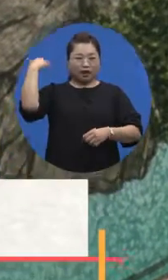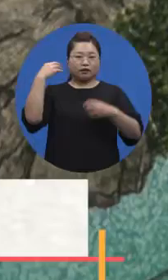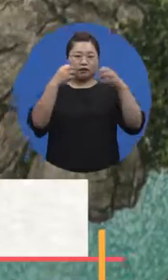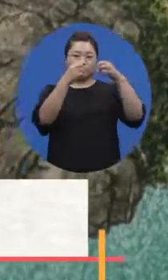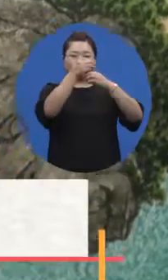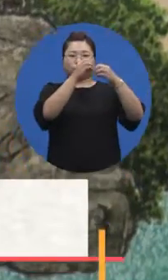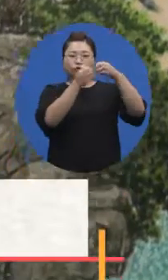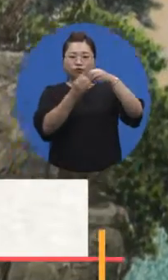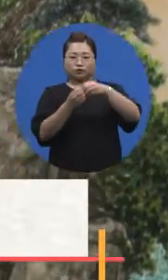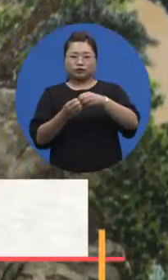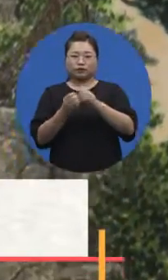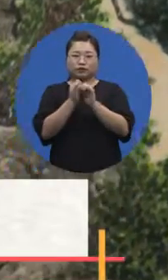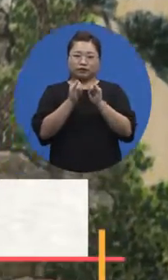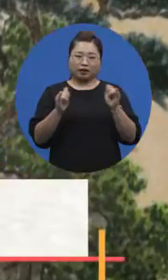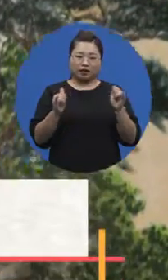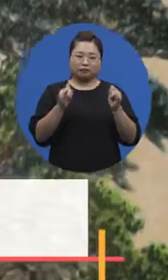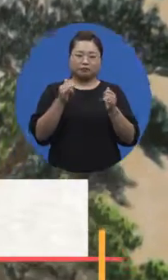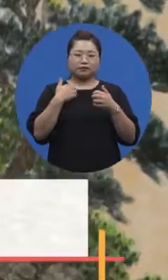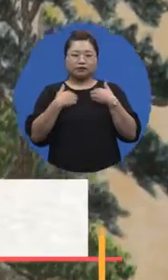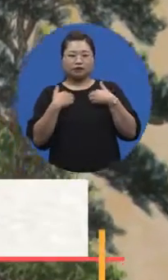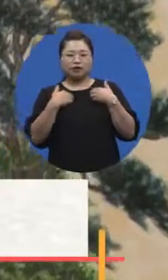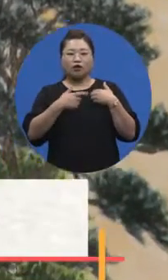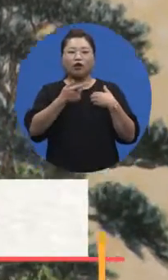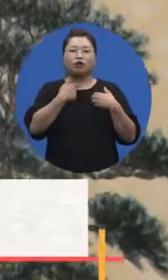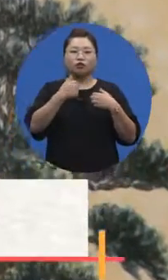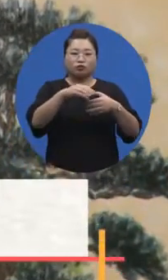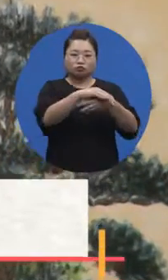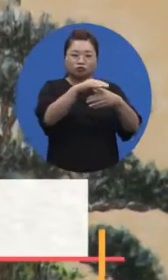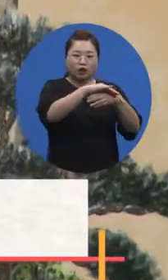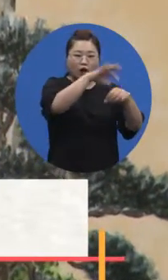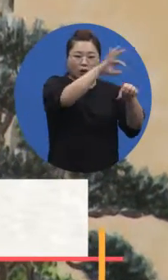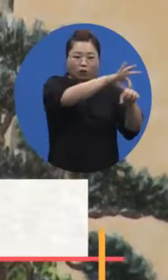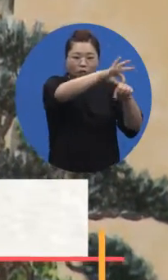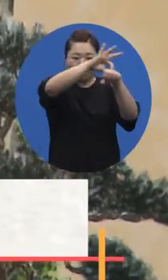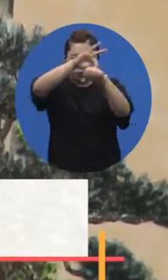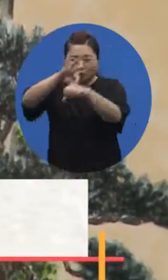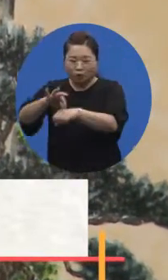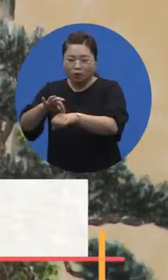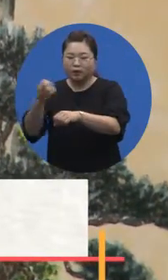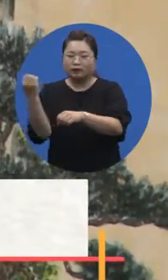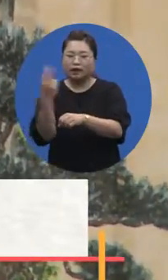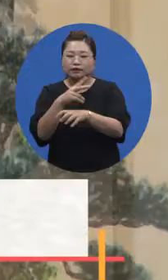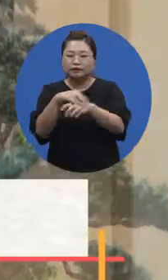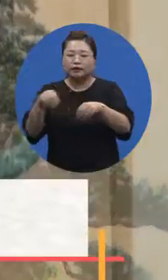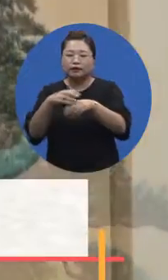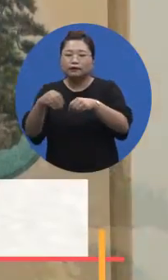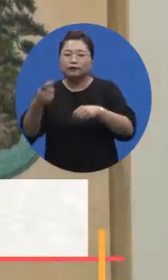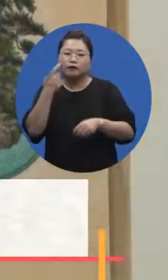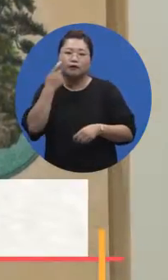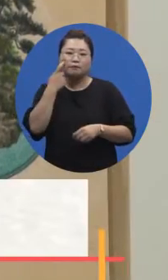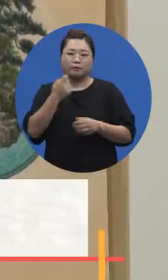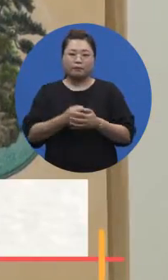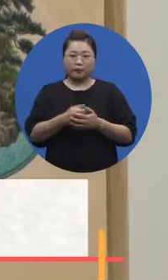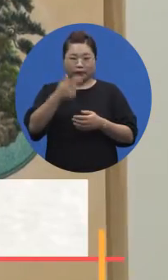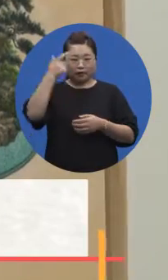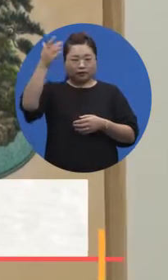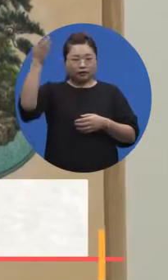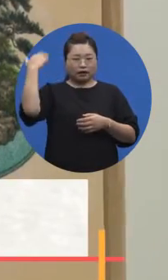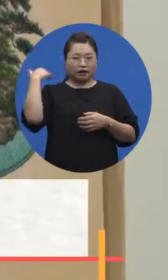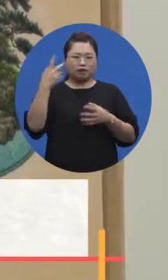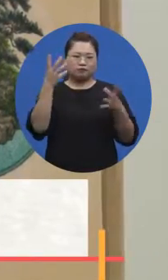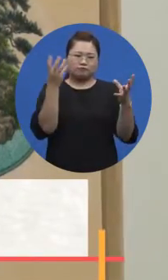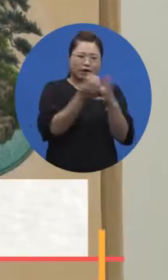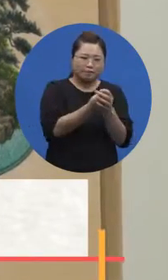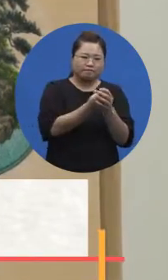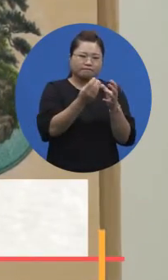즐기던 완성문화를 현대예술의 관점에서 재해석하는 기획 의도에서 출발한 전시입니다. 예전에는 이제 주로 수석 등이